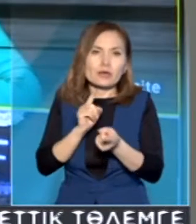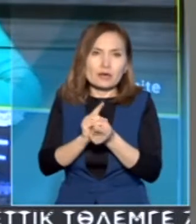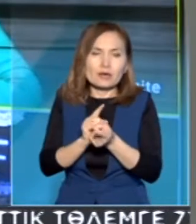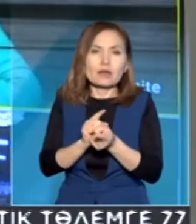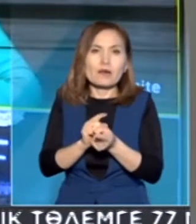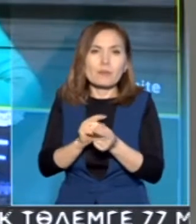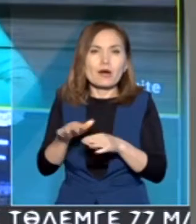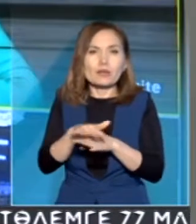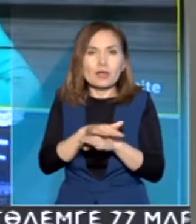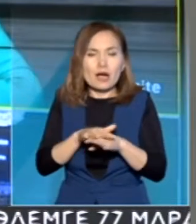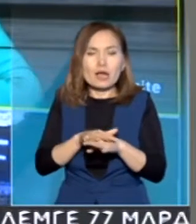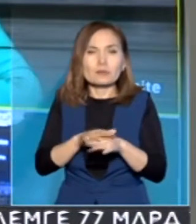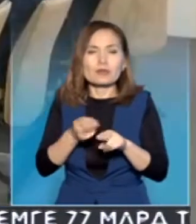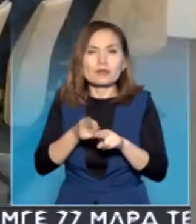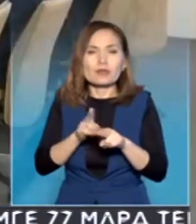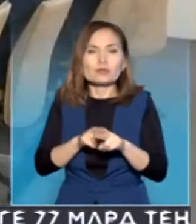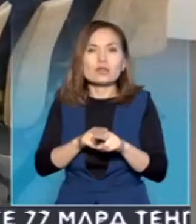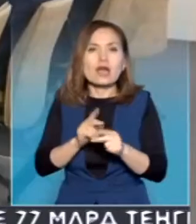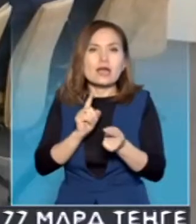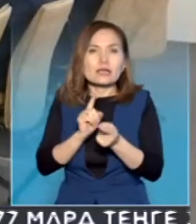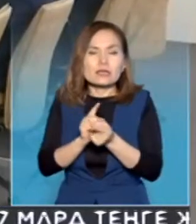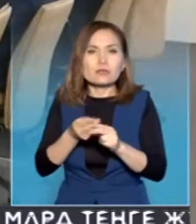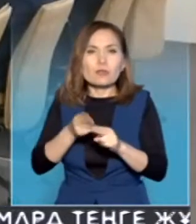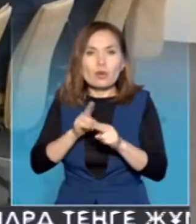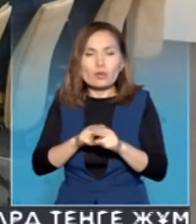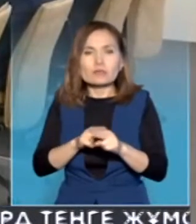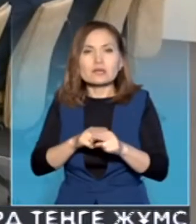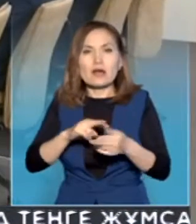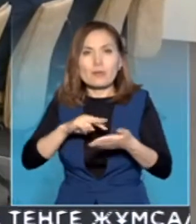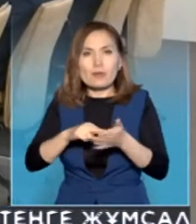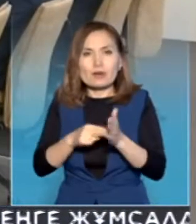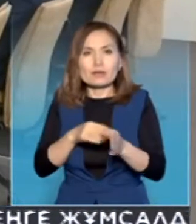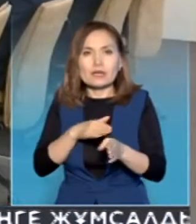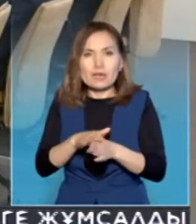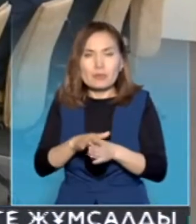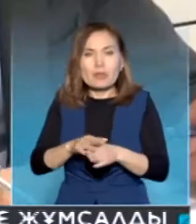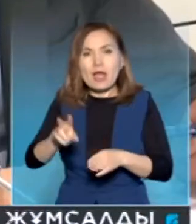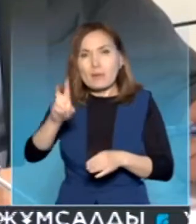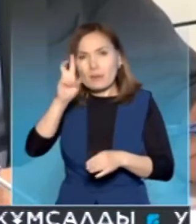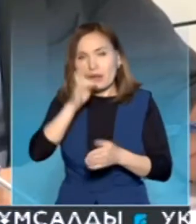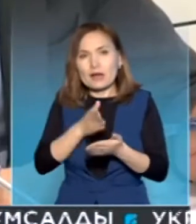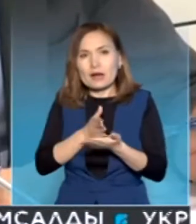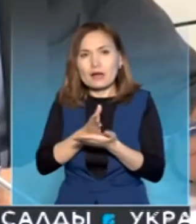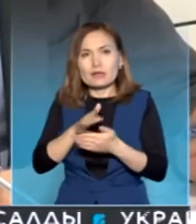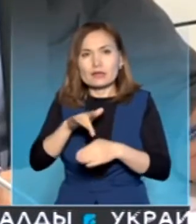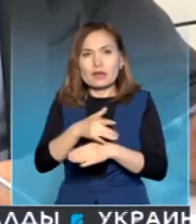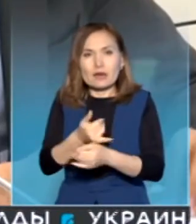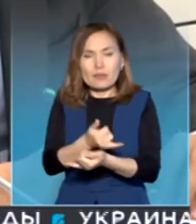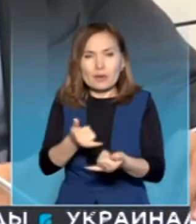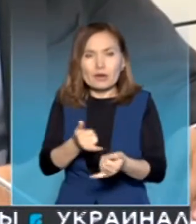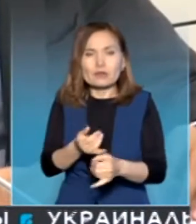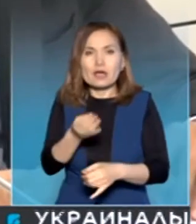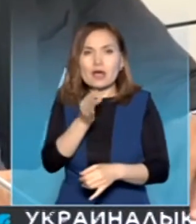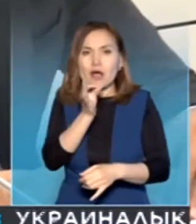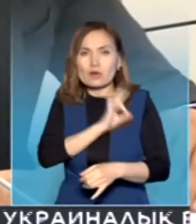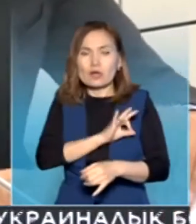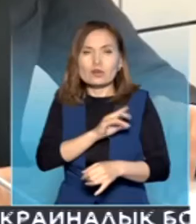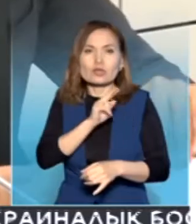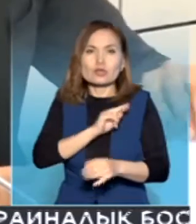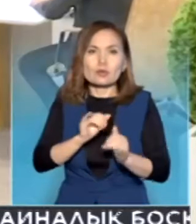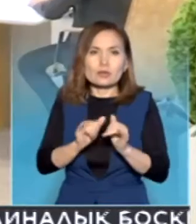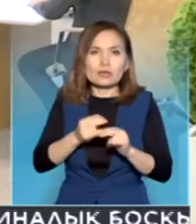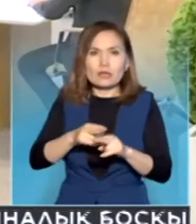төрағасы қазіргі жүргізіліп жатқан реформаларды оңтайлы жүзеге асыруды, көрсетілетін мемлекеттік қызметтердің тиімді арттыруға жеттілігін алға